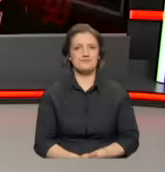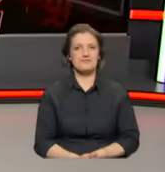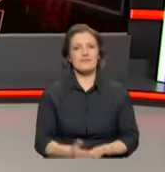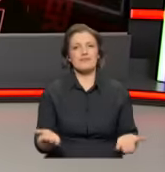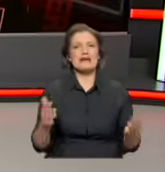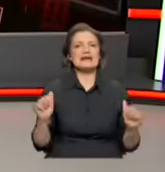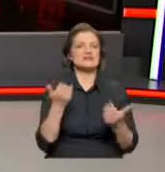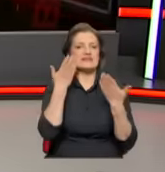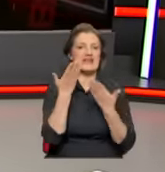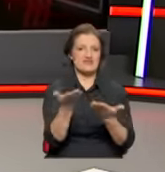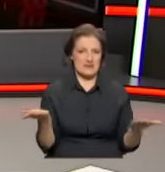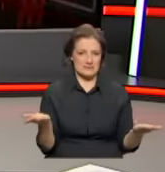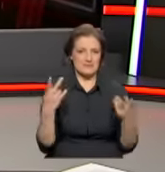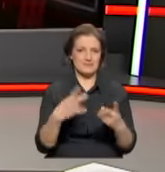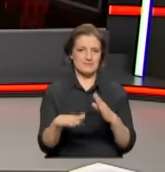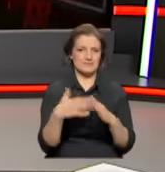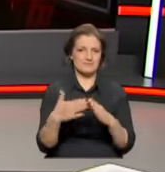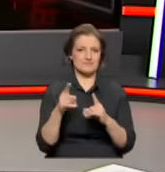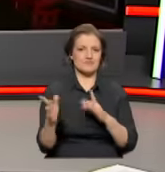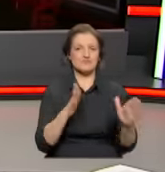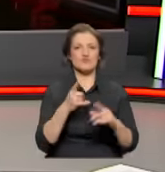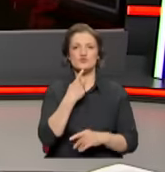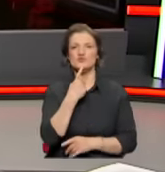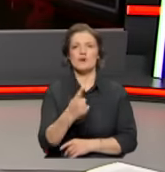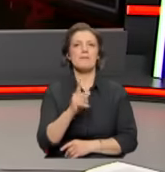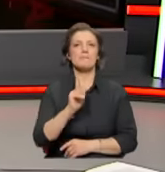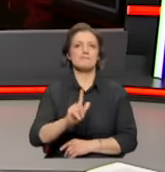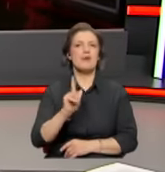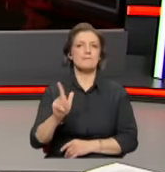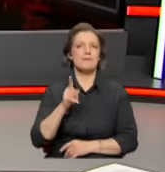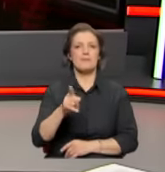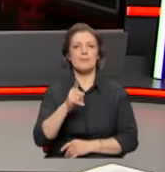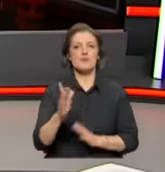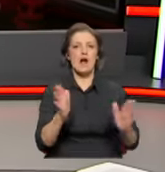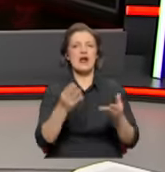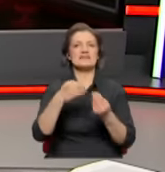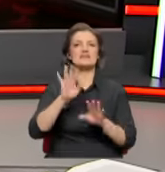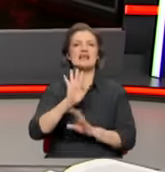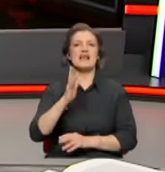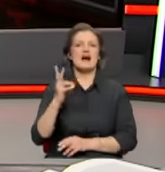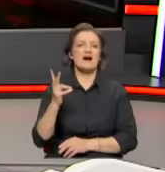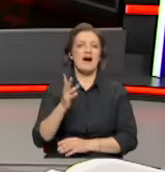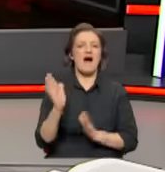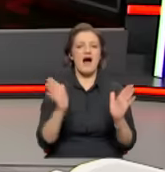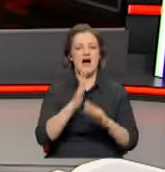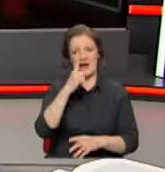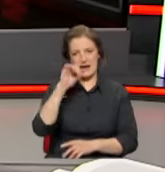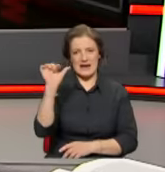Ha, kıymetli izleyicilerimizden mesajlar. Ha, bu arada şunu da söylemek lazım. Bu ara zam değil, ara gaz verecekler bu